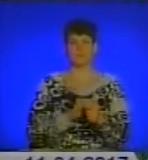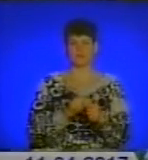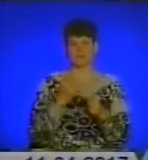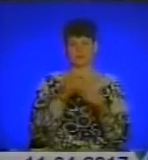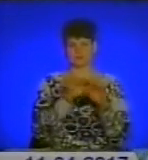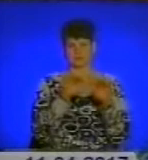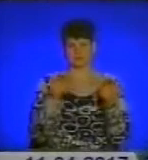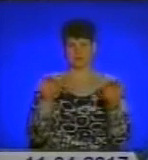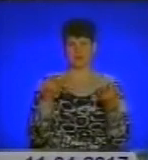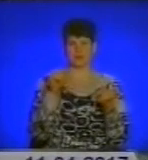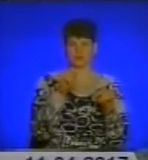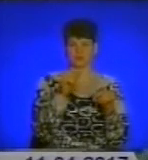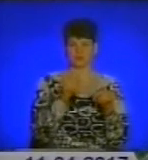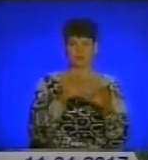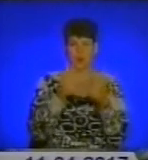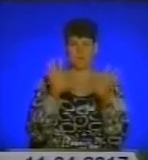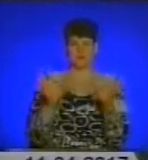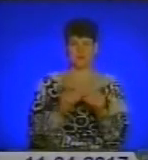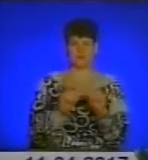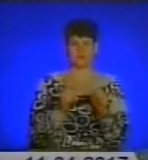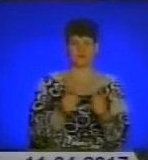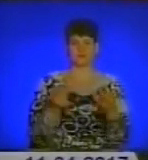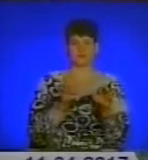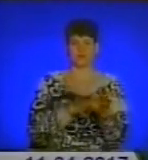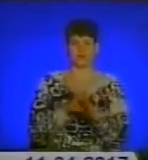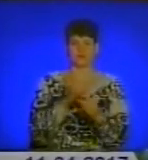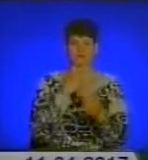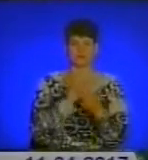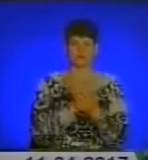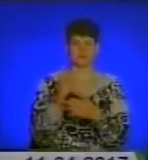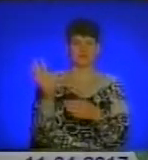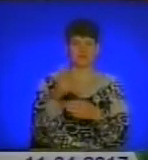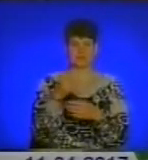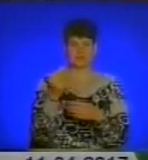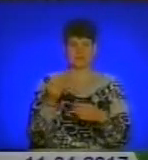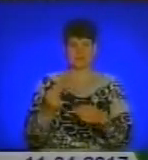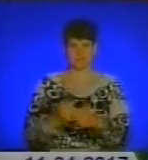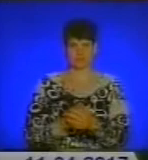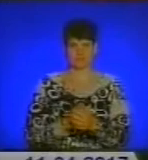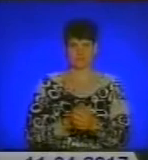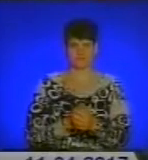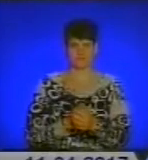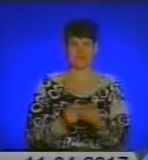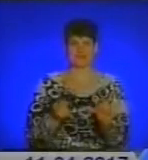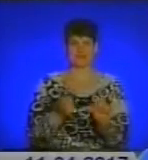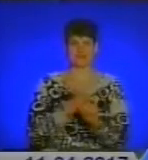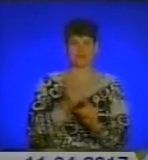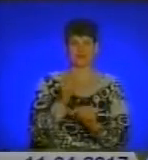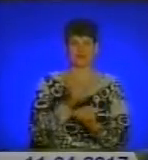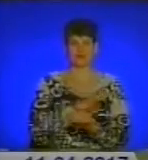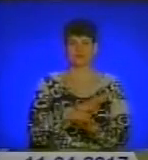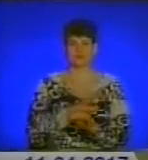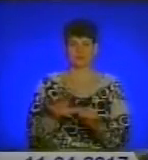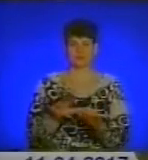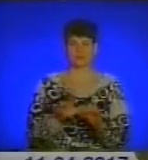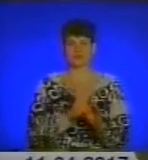площині. А тут де об'ємна форма. І треба було повністю зобразити весь пейзаж, з'єднати його, щоб не було, як то сказати,